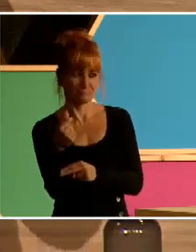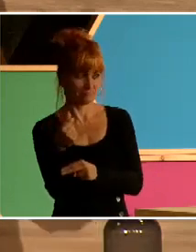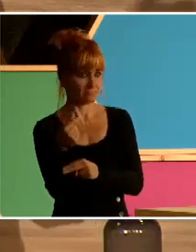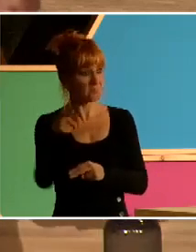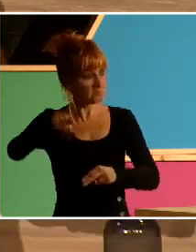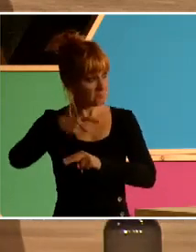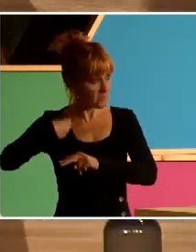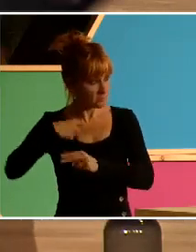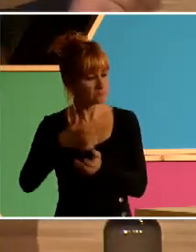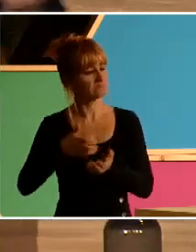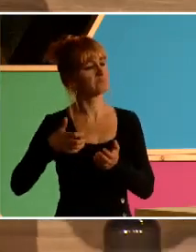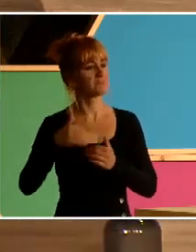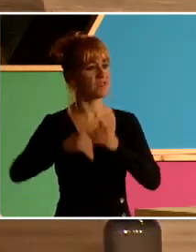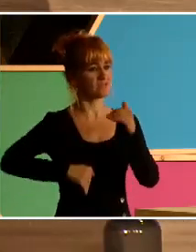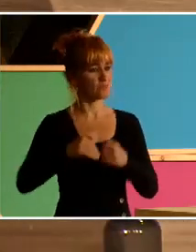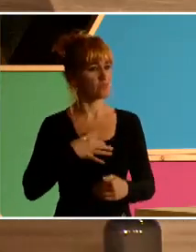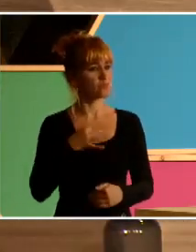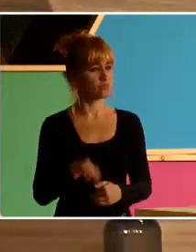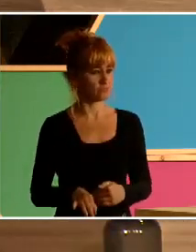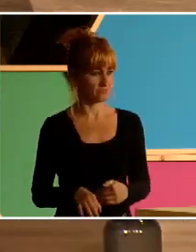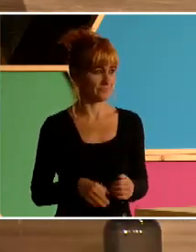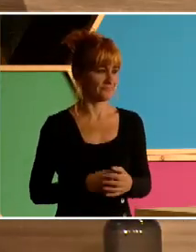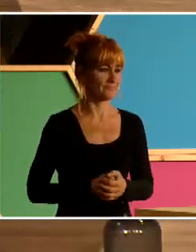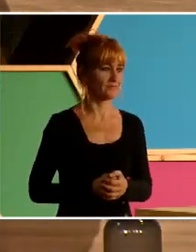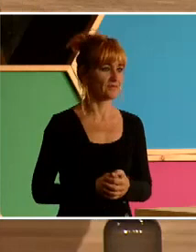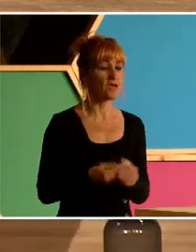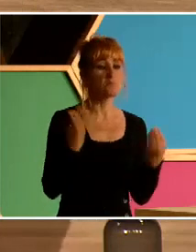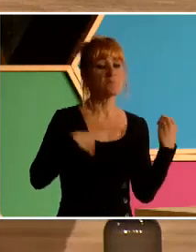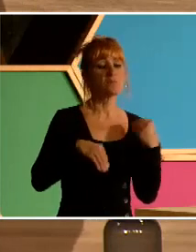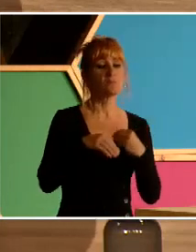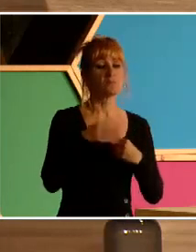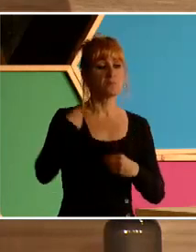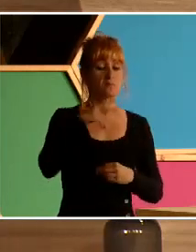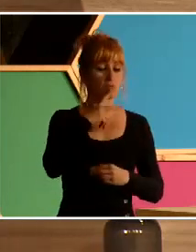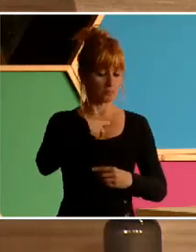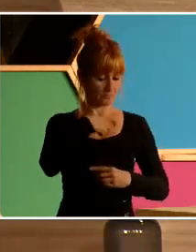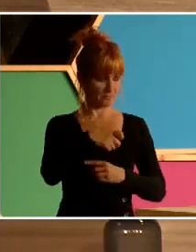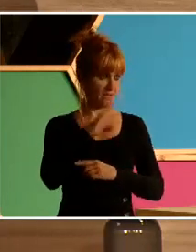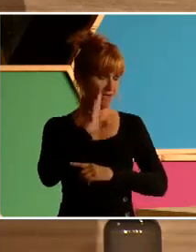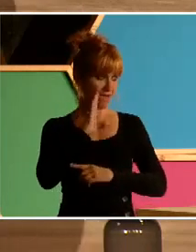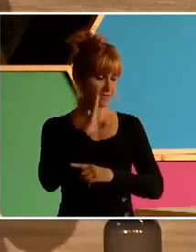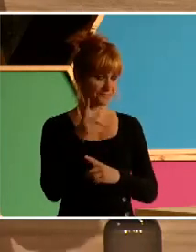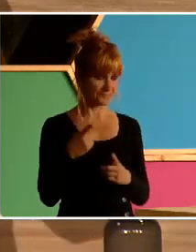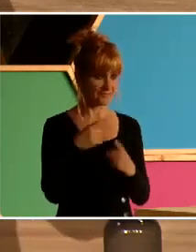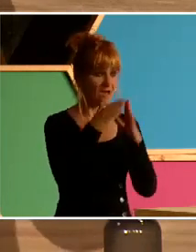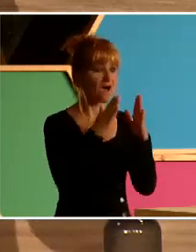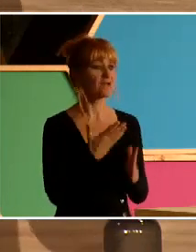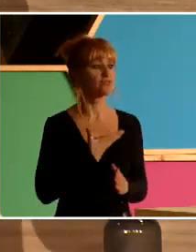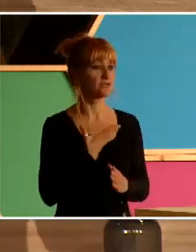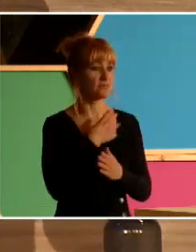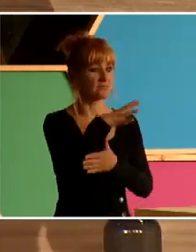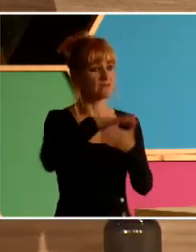no? I tornant al que tu em preguntaves, que m'he desviat lleugerament, a l'Ajuntament de